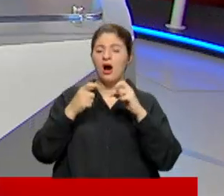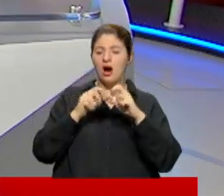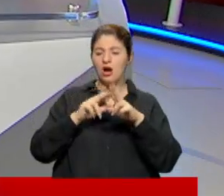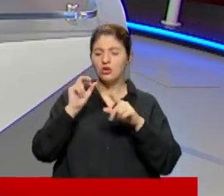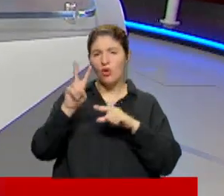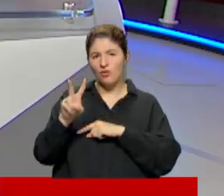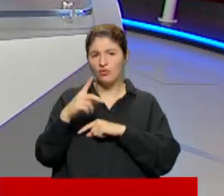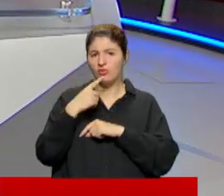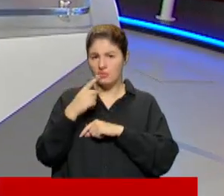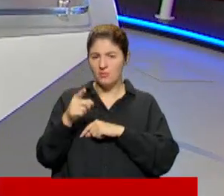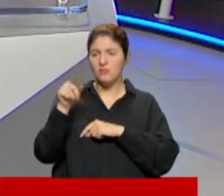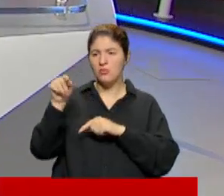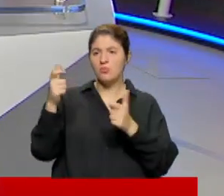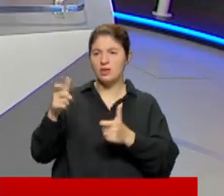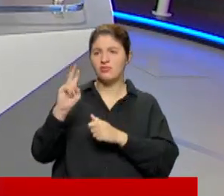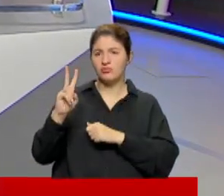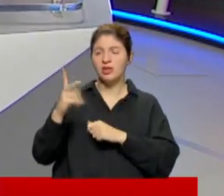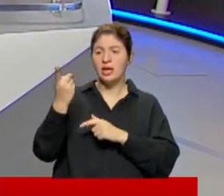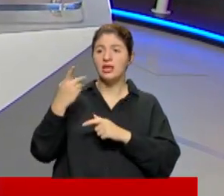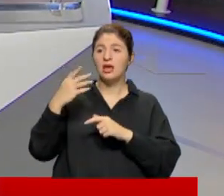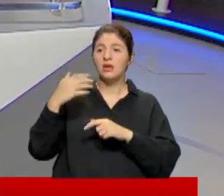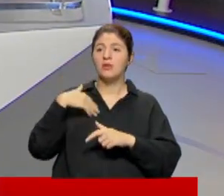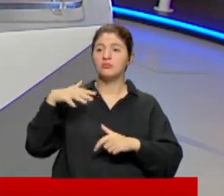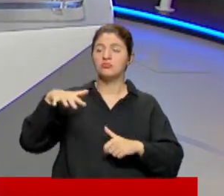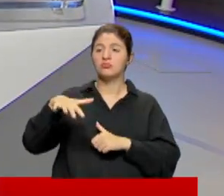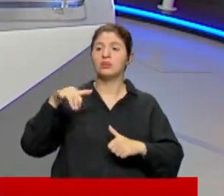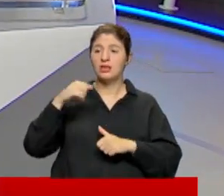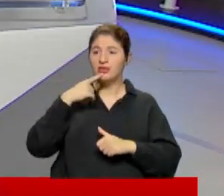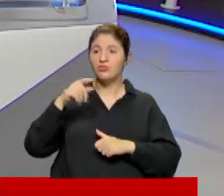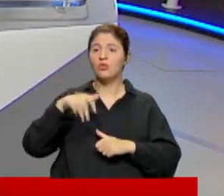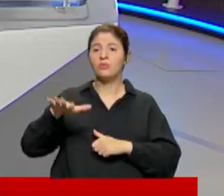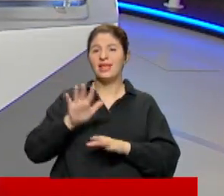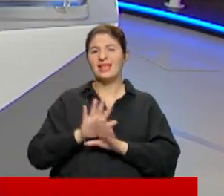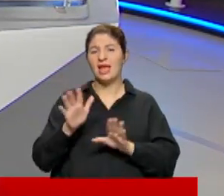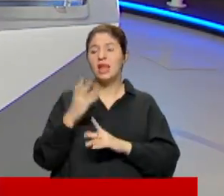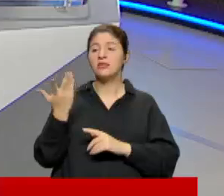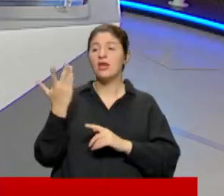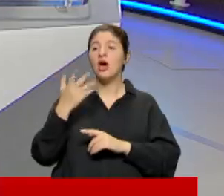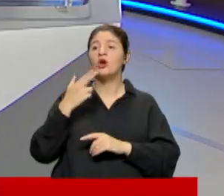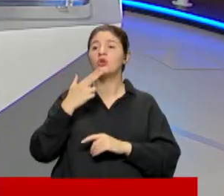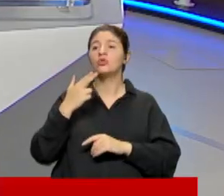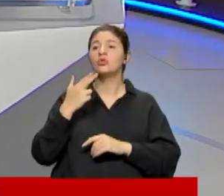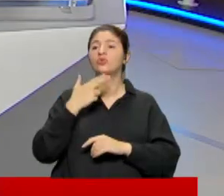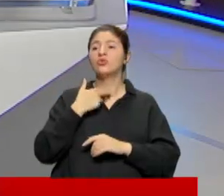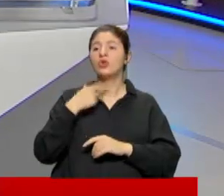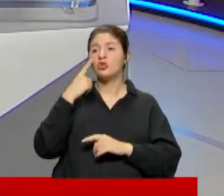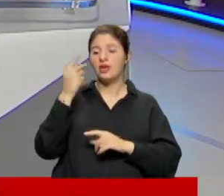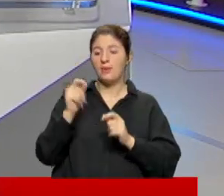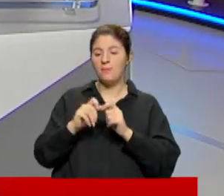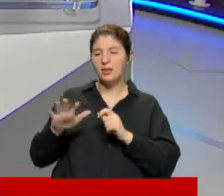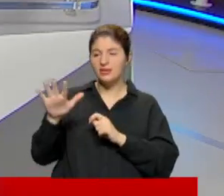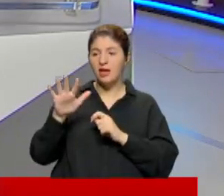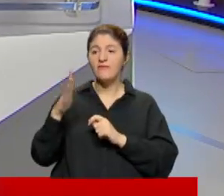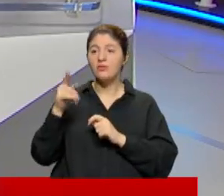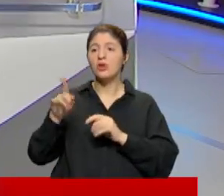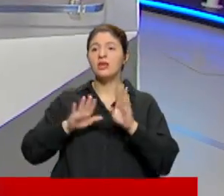aynı anlama geliyor oraya ait bir yer yani İlhak ettiğini açıkladığı topraklarda değil daha Rusya'nın Rusya'ya göre daha batıda ve bu